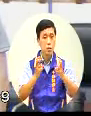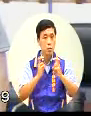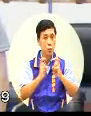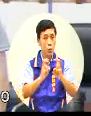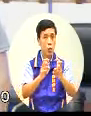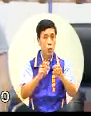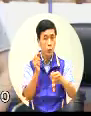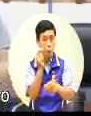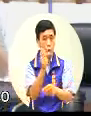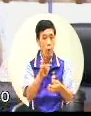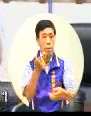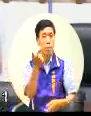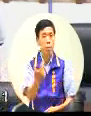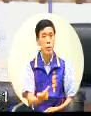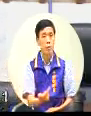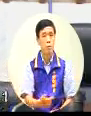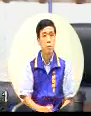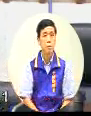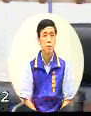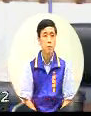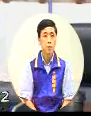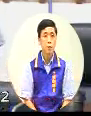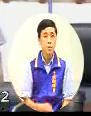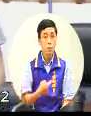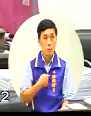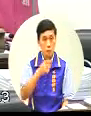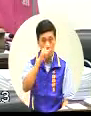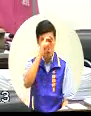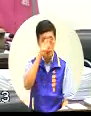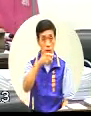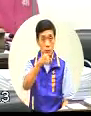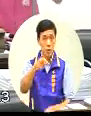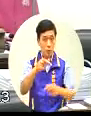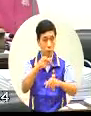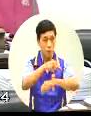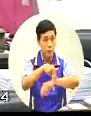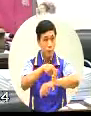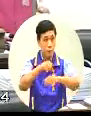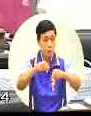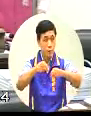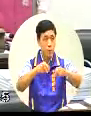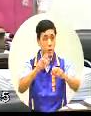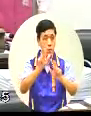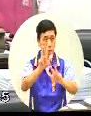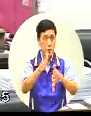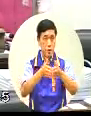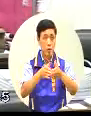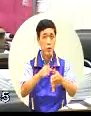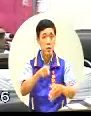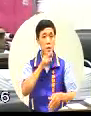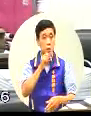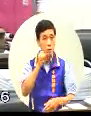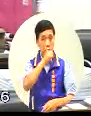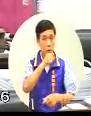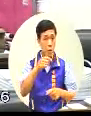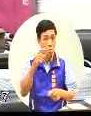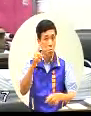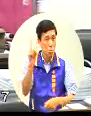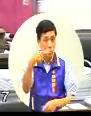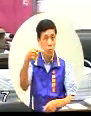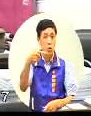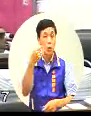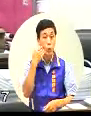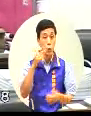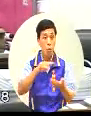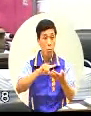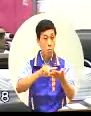慢。哎， 好， 谢谢。 我们是希望好好的规划，因为这是全台湾第一，我想很多人都在看。如果它是成功的